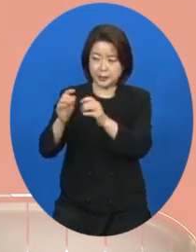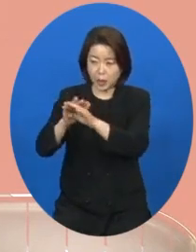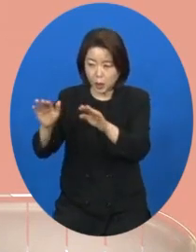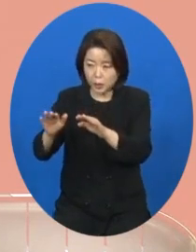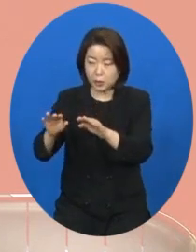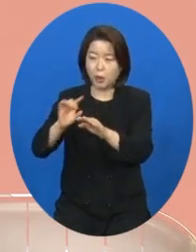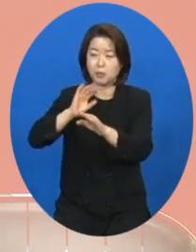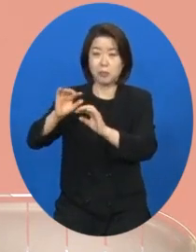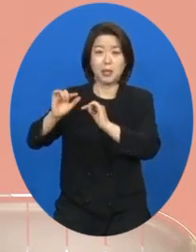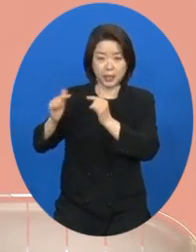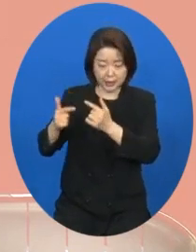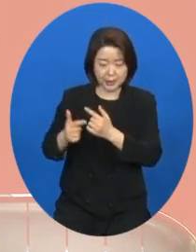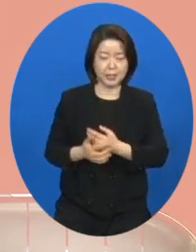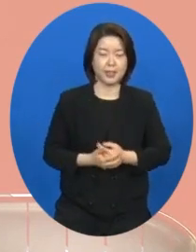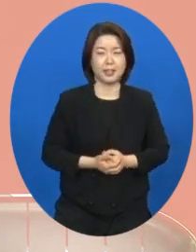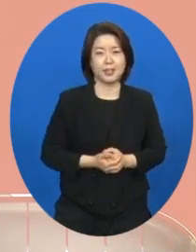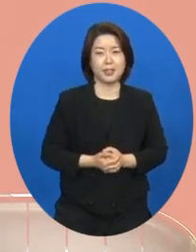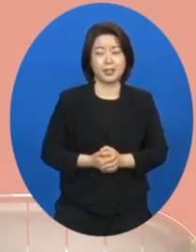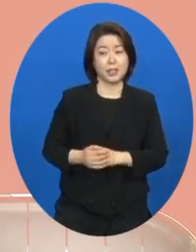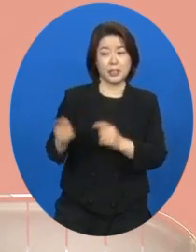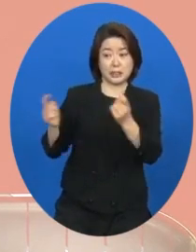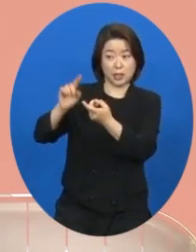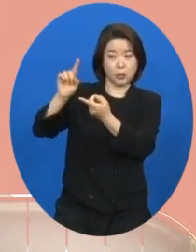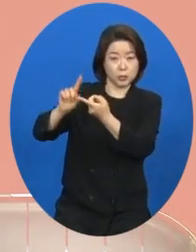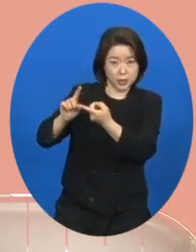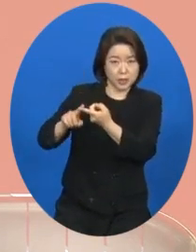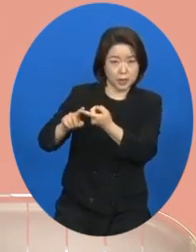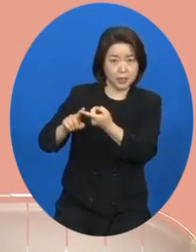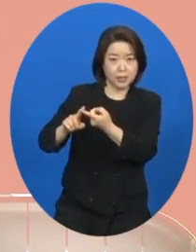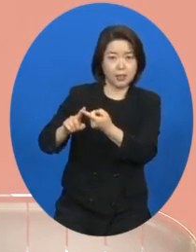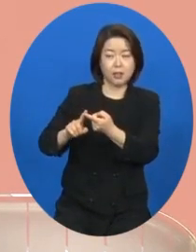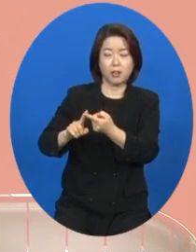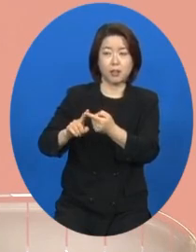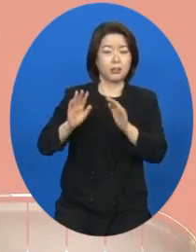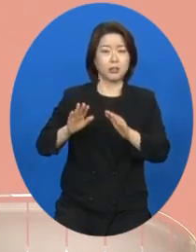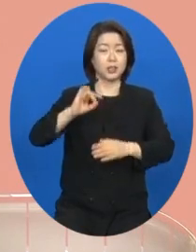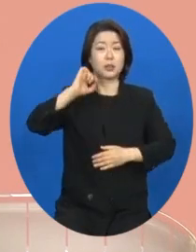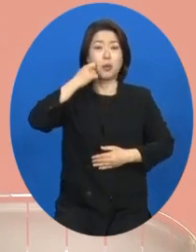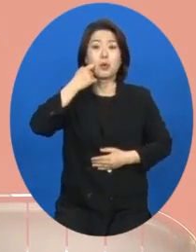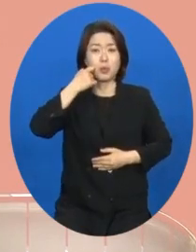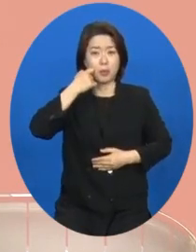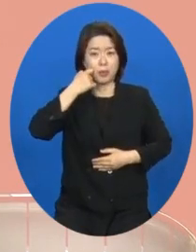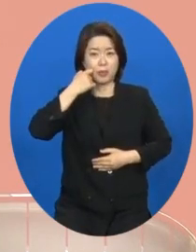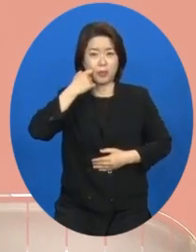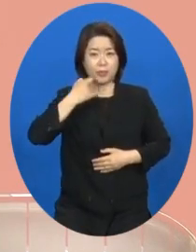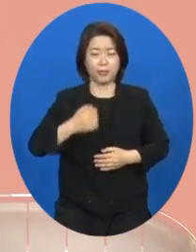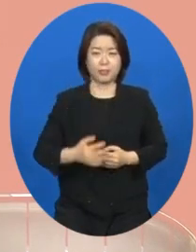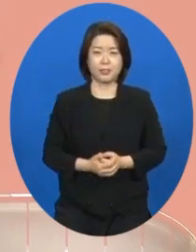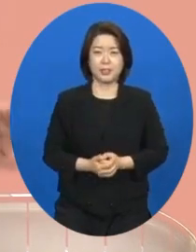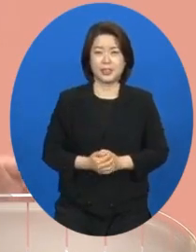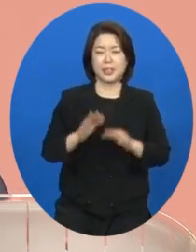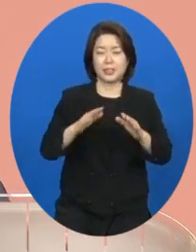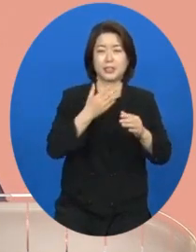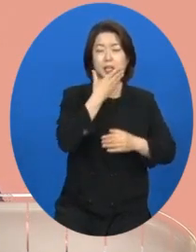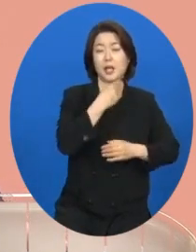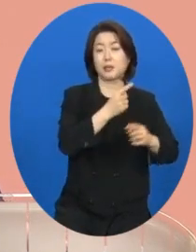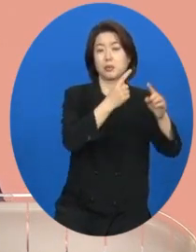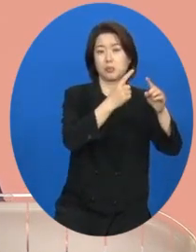해결받는 게 아닙니다. 싸우는 것 자체가 어려워졌어요, 이제는. 이번